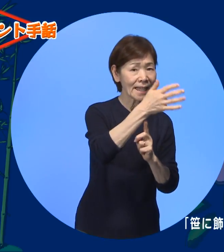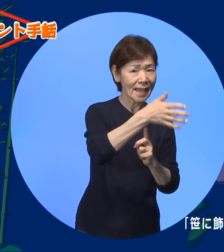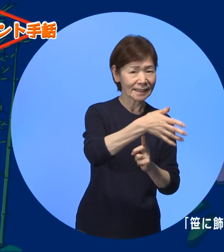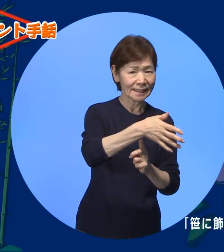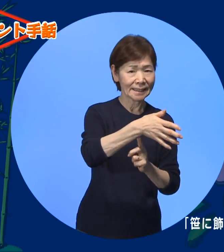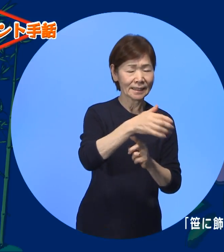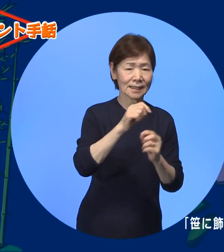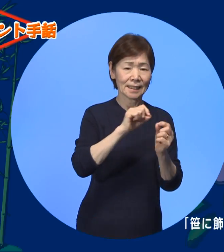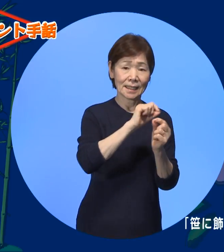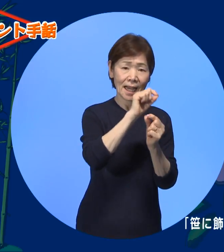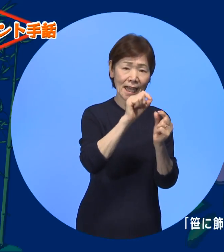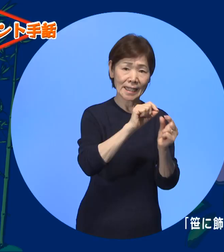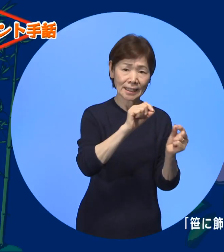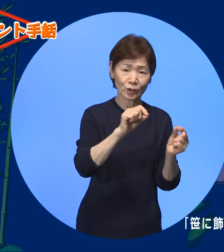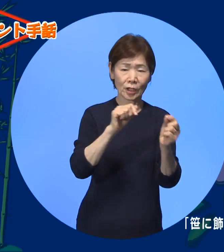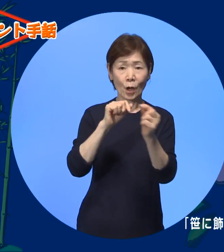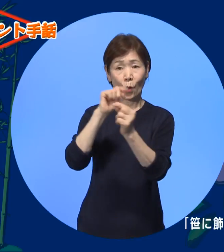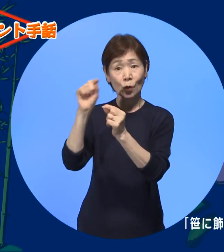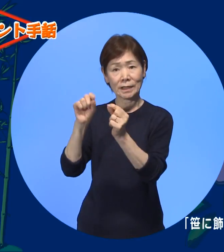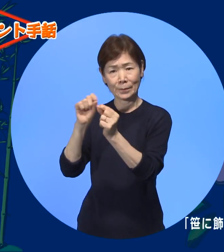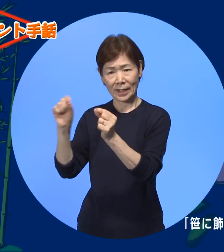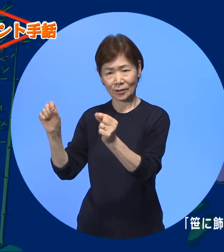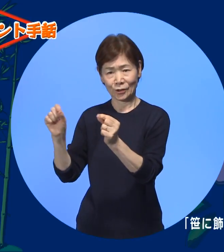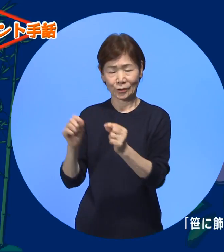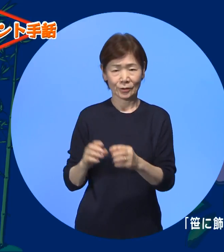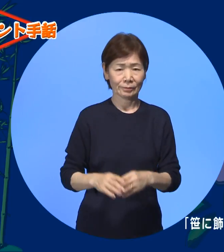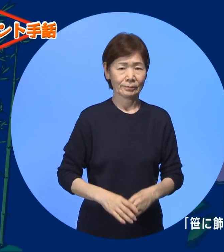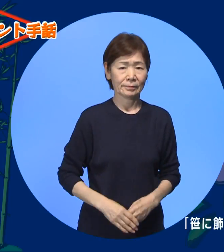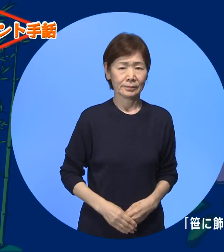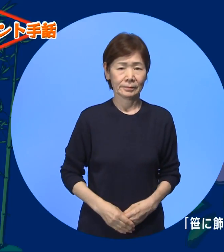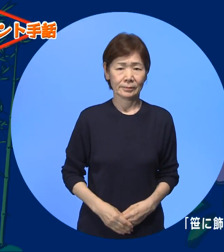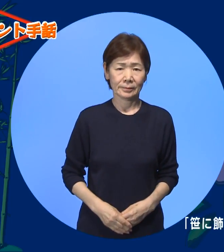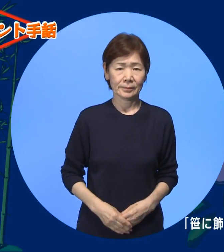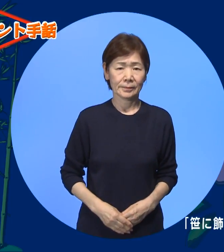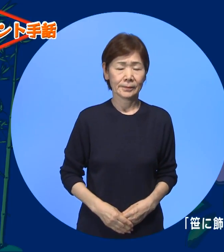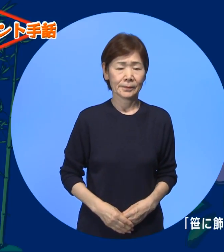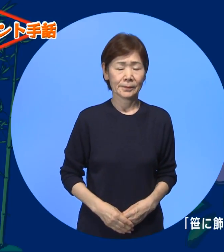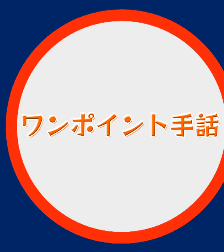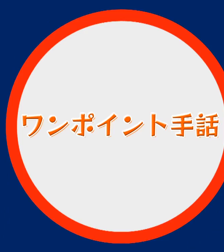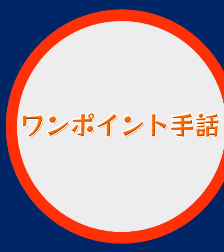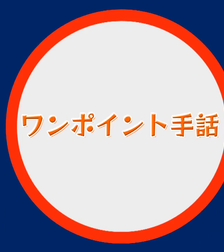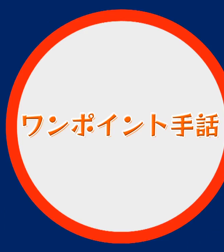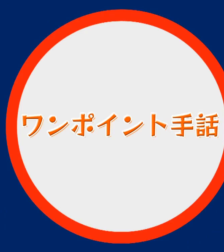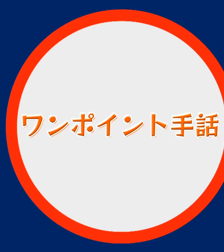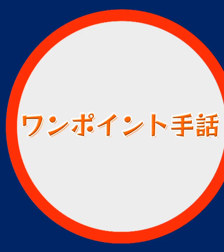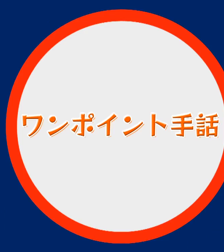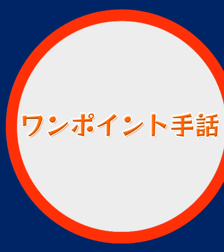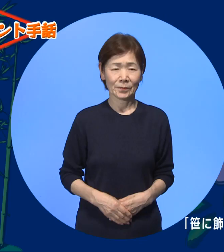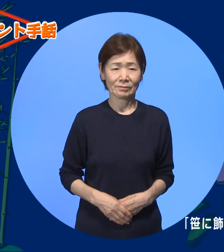笹に飾り付けをします。